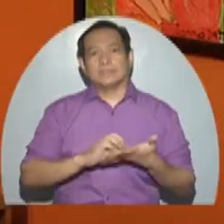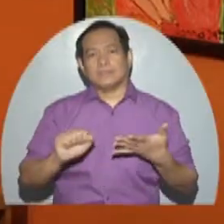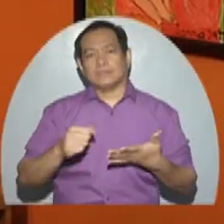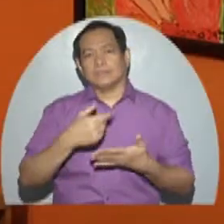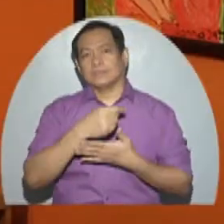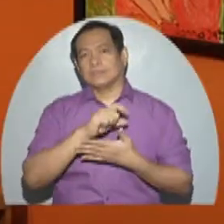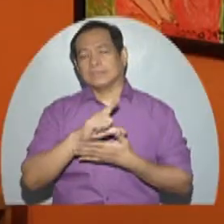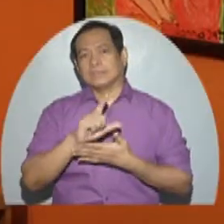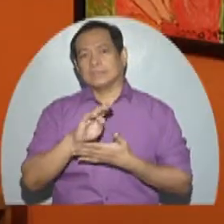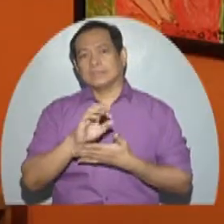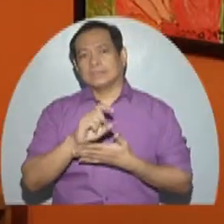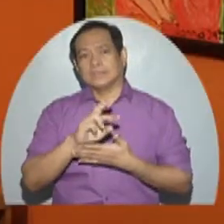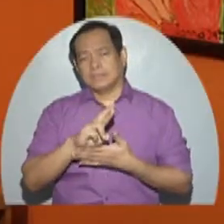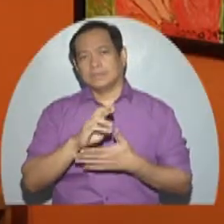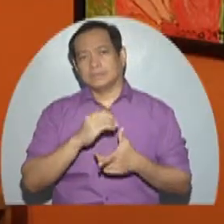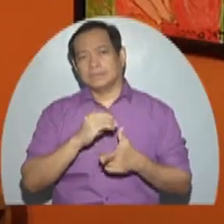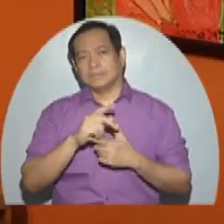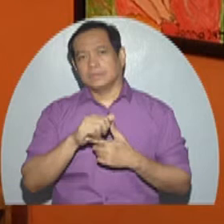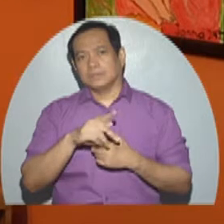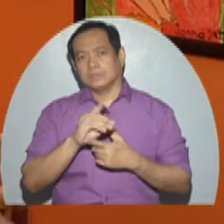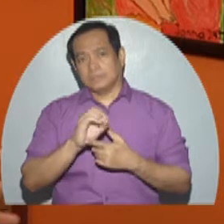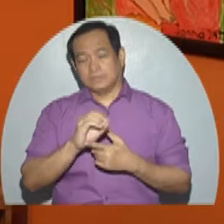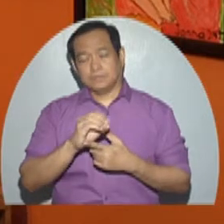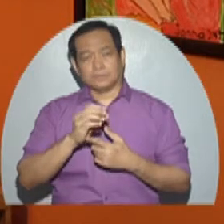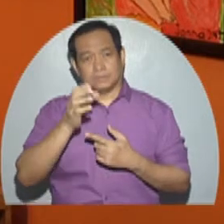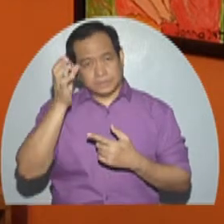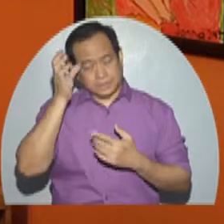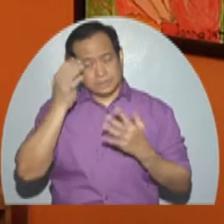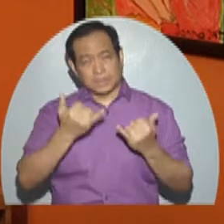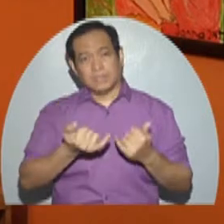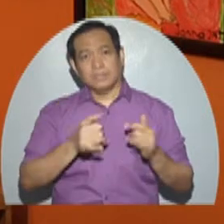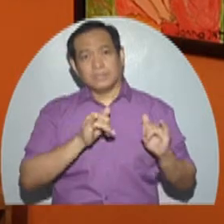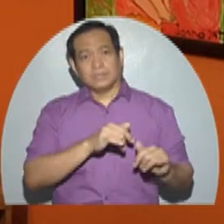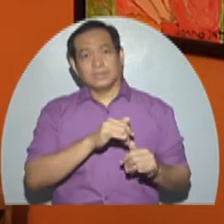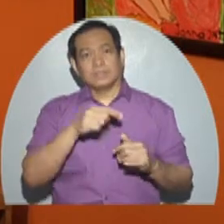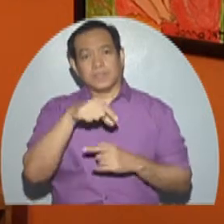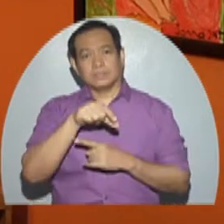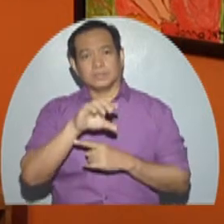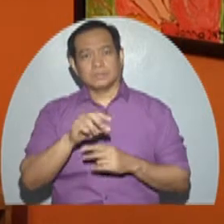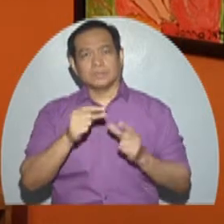Natanggal na yung gallbladder o apdo ni Karding. Sa kasalukuyan, naka-confine siya sa